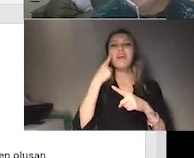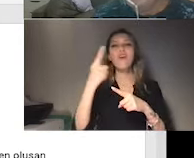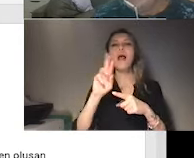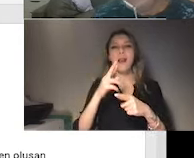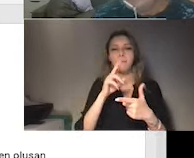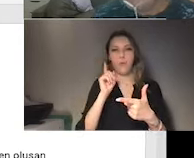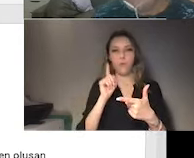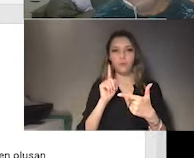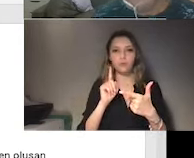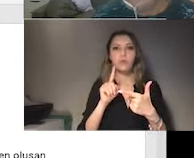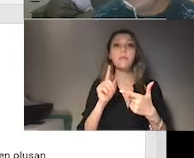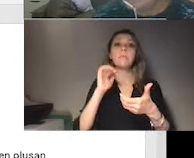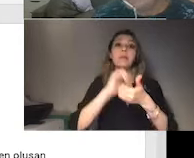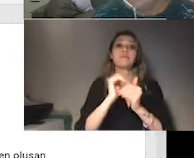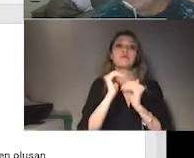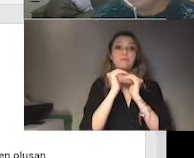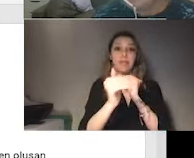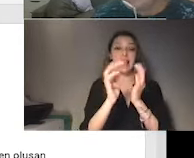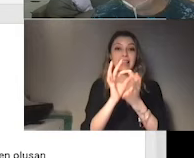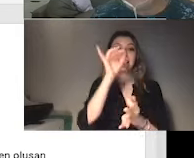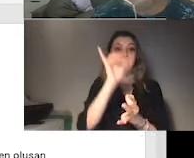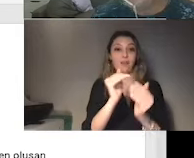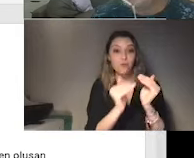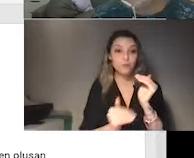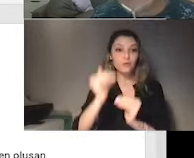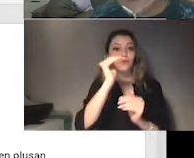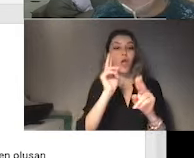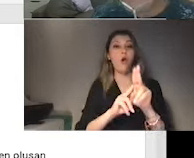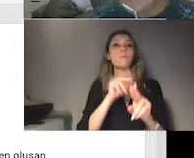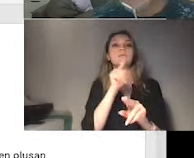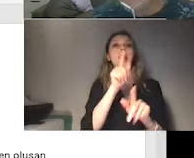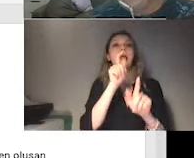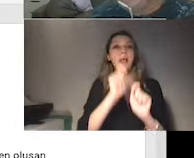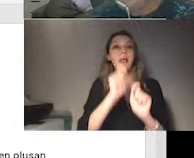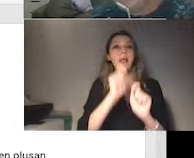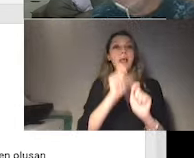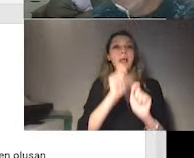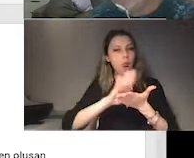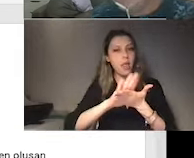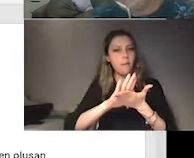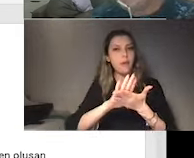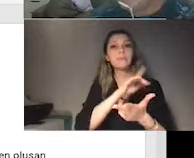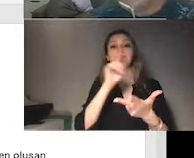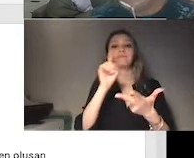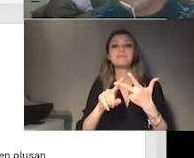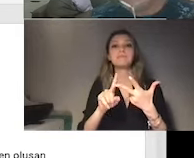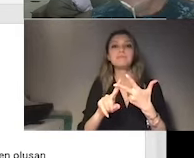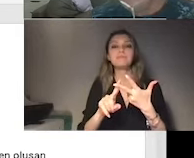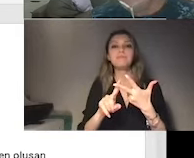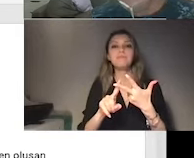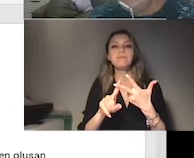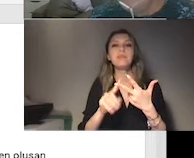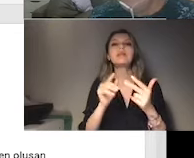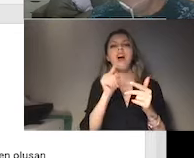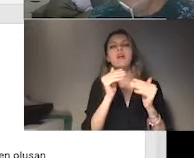Birleşmiş Milletler İnsan Hakları Yüksek Komiserliğinin yaptığı derleme, bir de yine komiserliğin